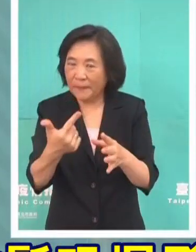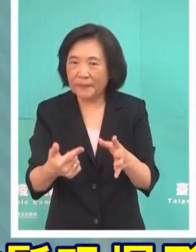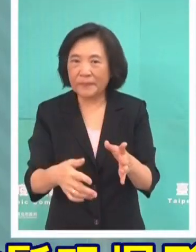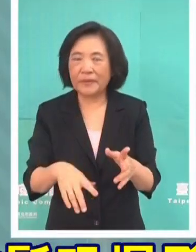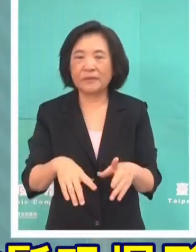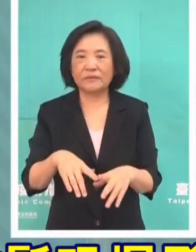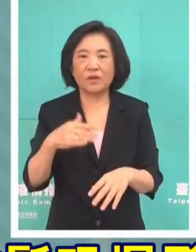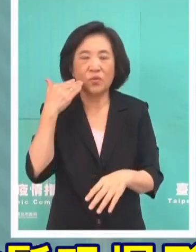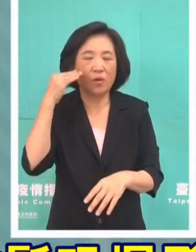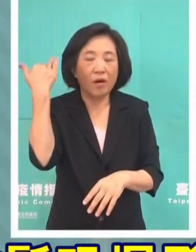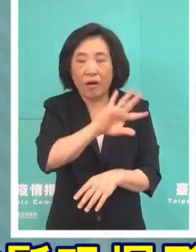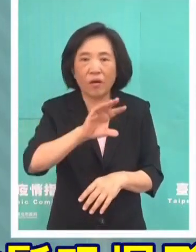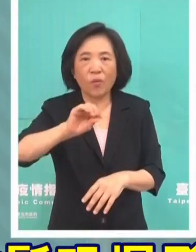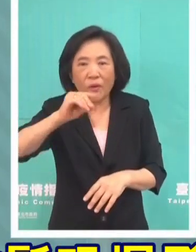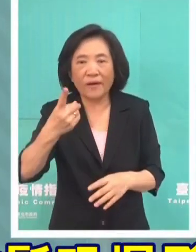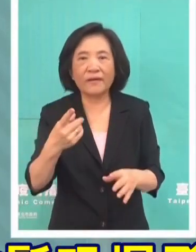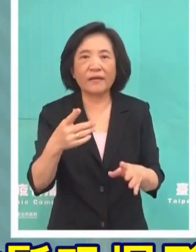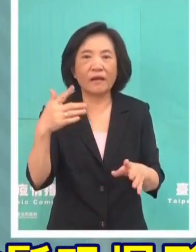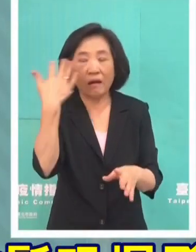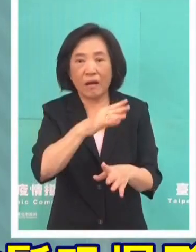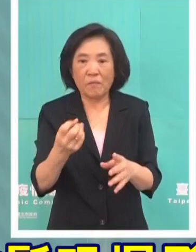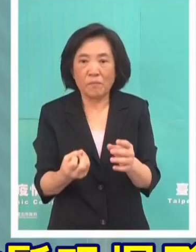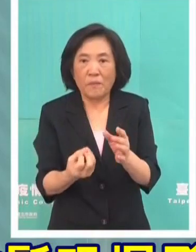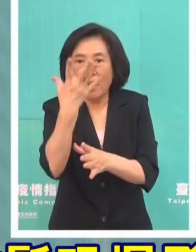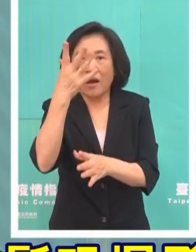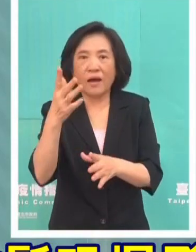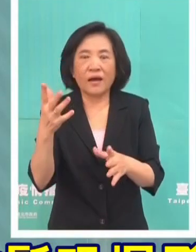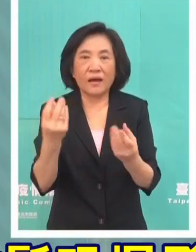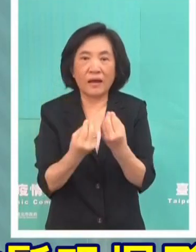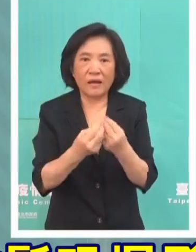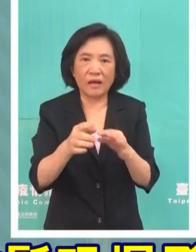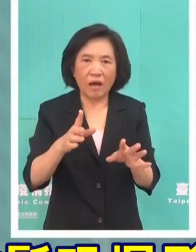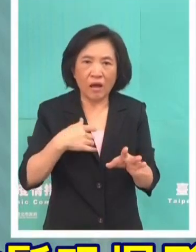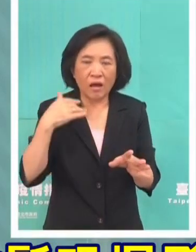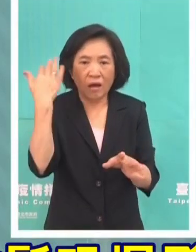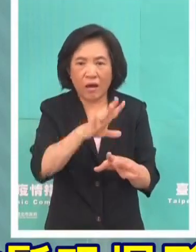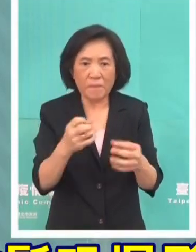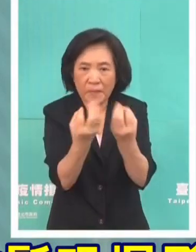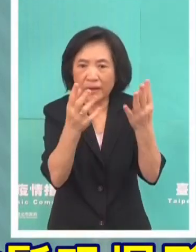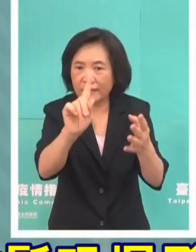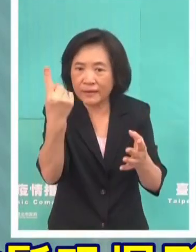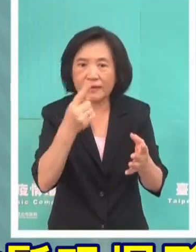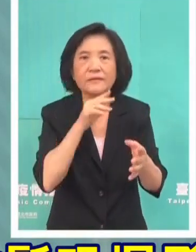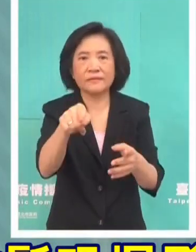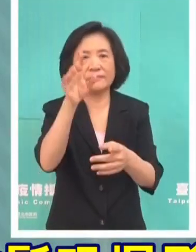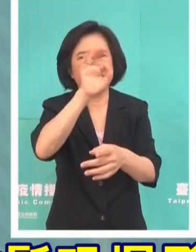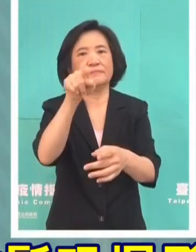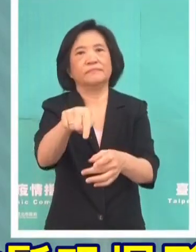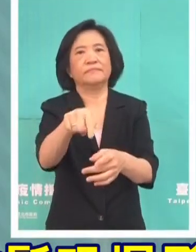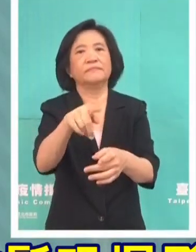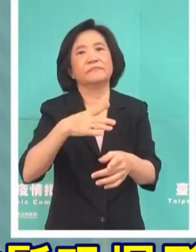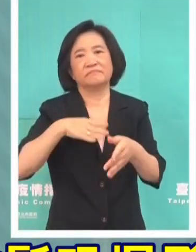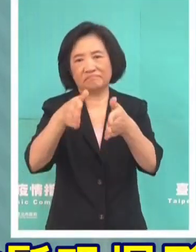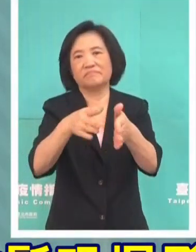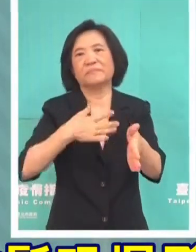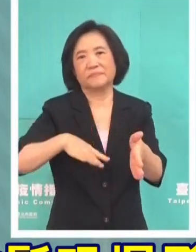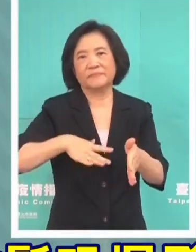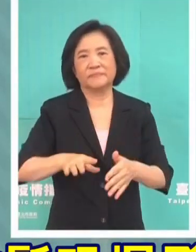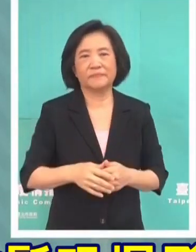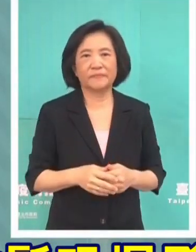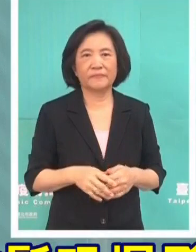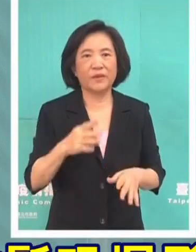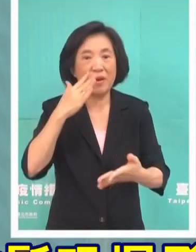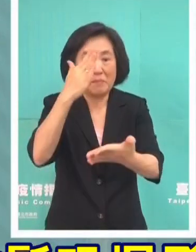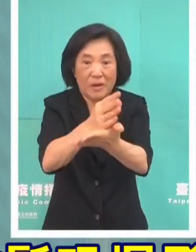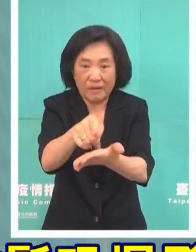一风吹草动有问题，我们比较好知道说，我是哪个地方出问题，这样要停也比较容易。所以我认为呢，我